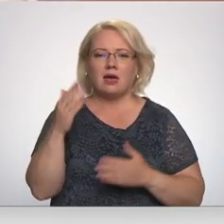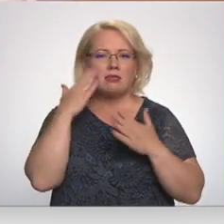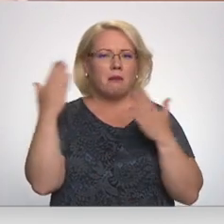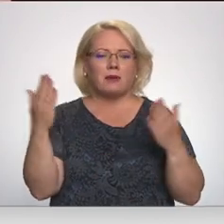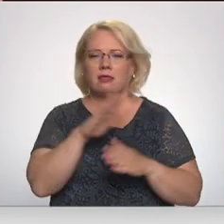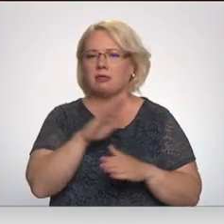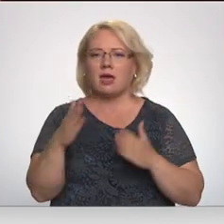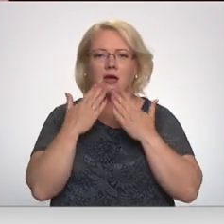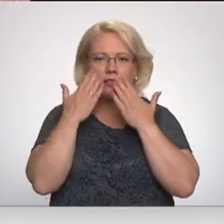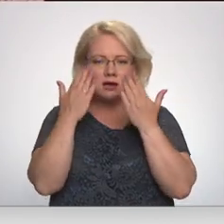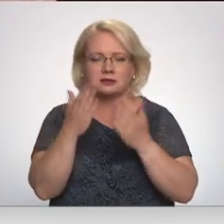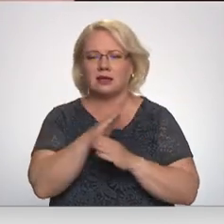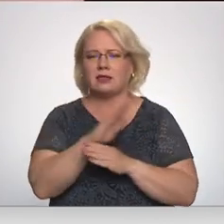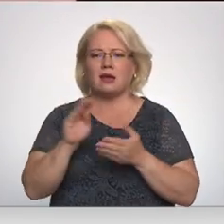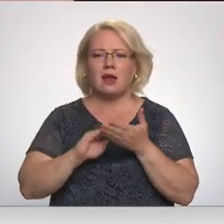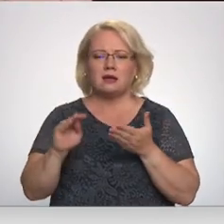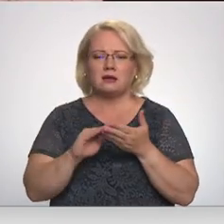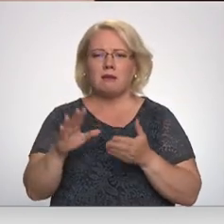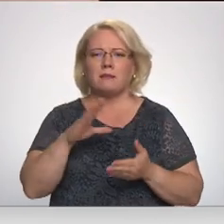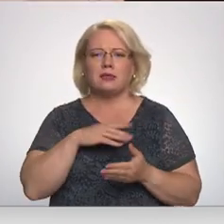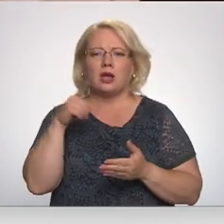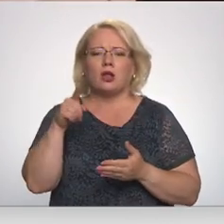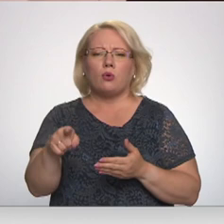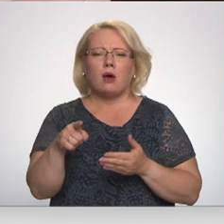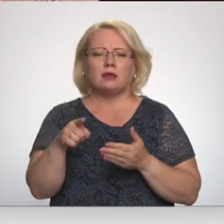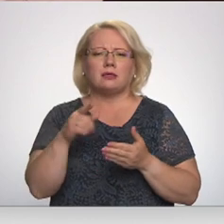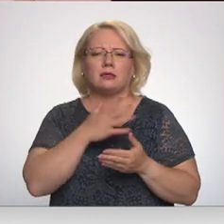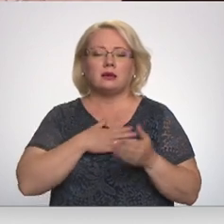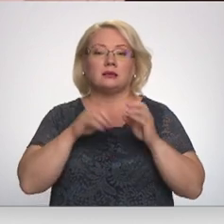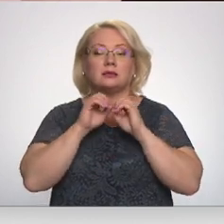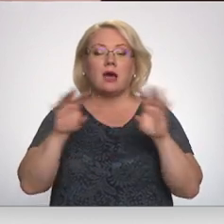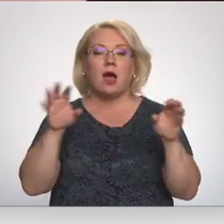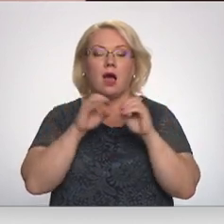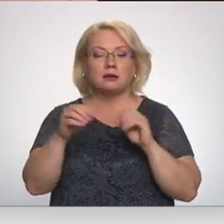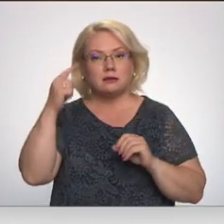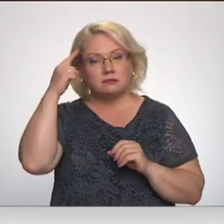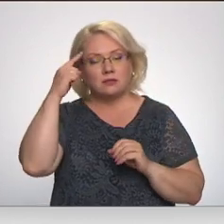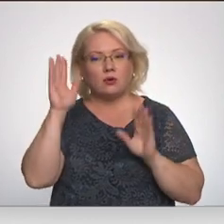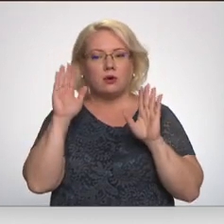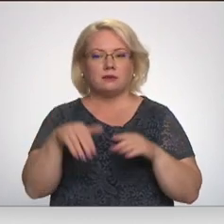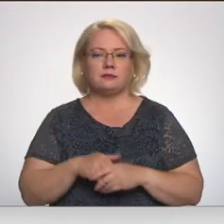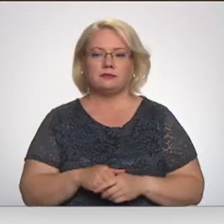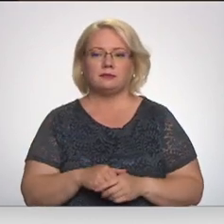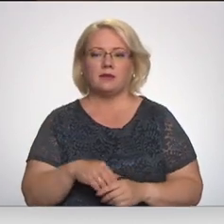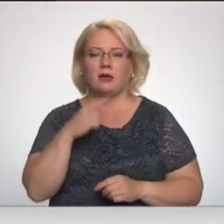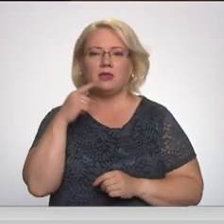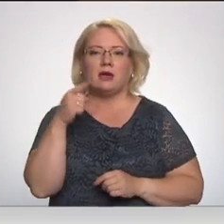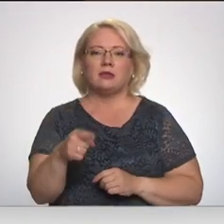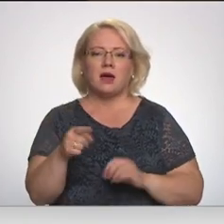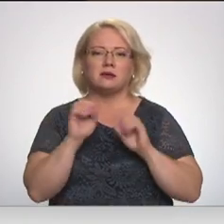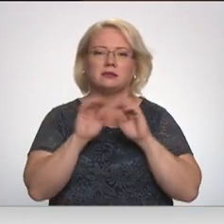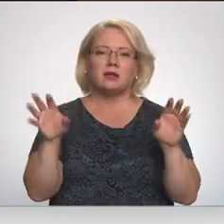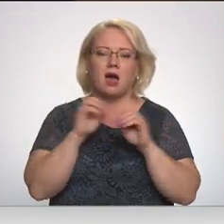ne rakstīt. Bet viņa bija tāda enciklopēdija, tādu stāstu tīne. Lai tās mutvārdu leģendas